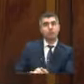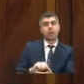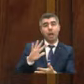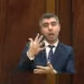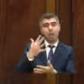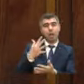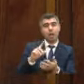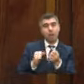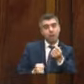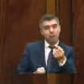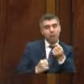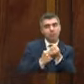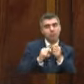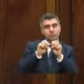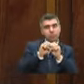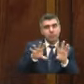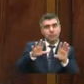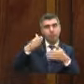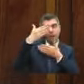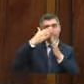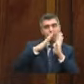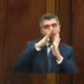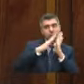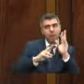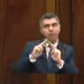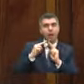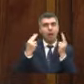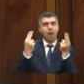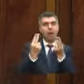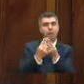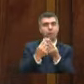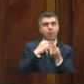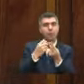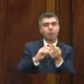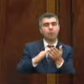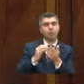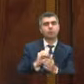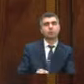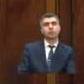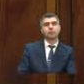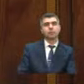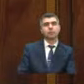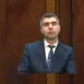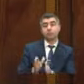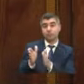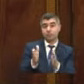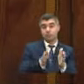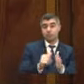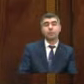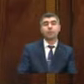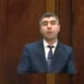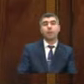العمل على تعزيز الإشعاع الدولي للمغرب وخدمة قضاياه العادلة عبر العالم. وقد كنت